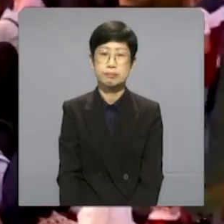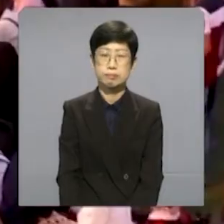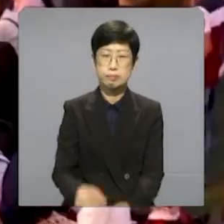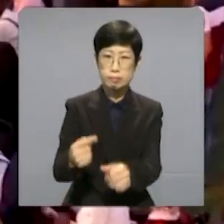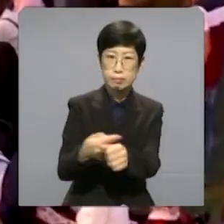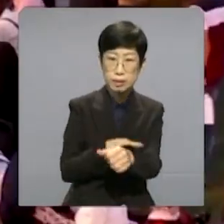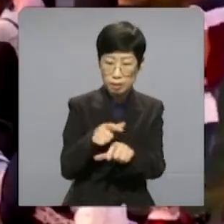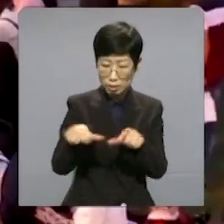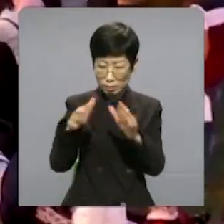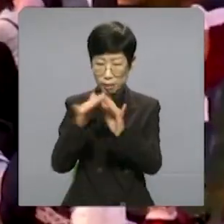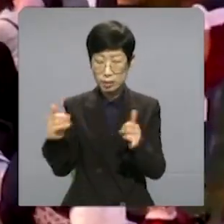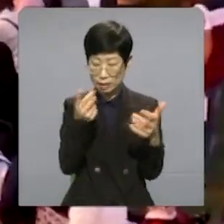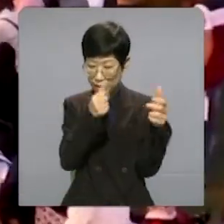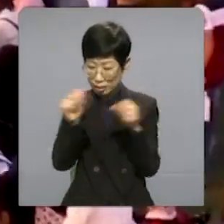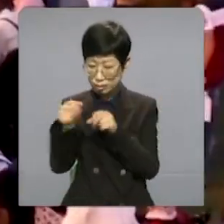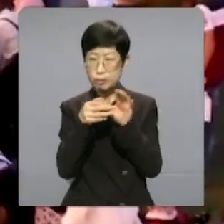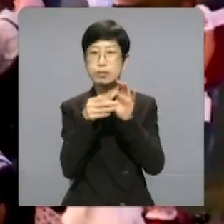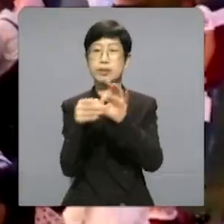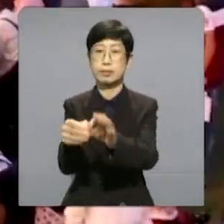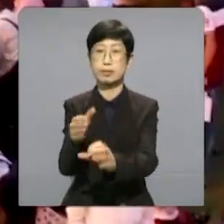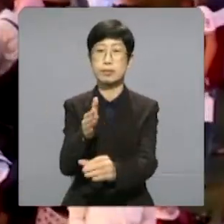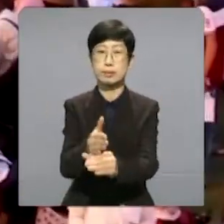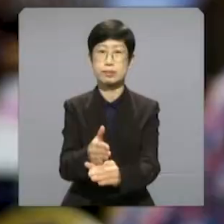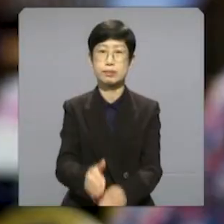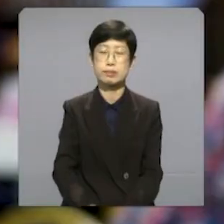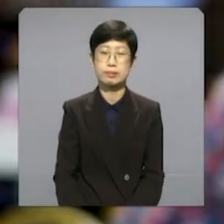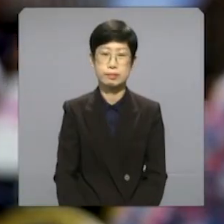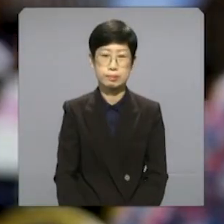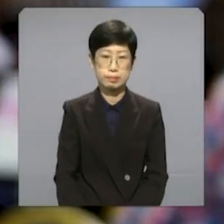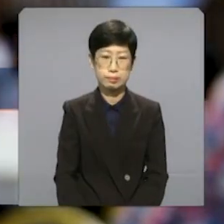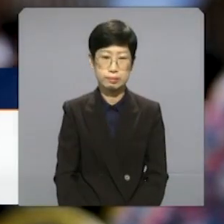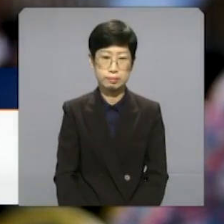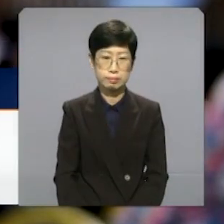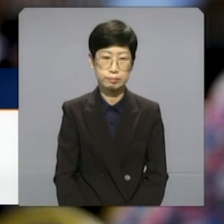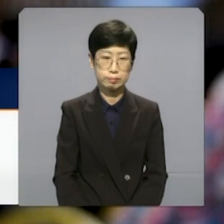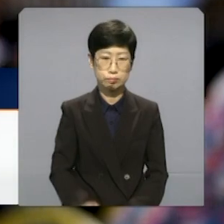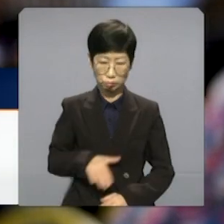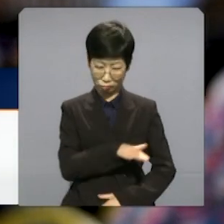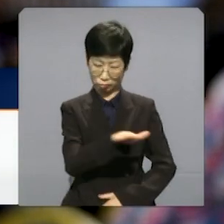수단 민간인들의 탈출도 이어지고 있습니다.